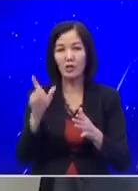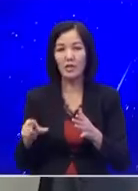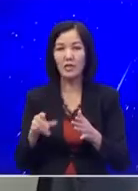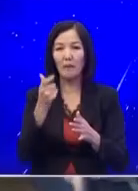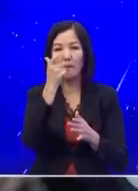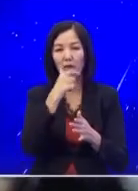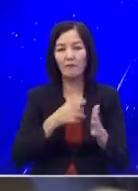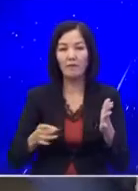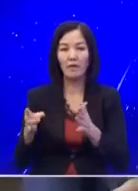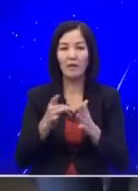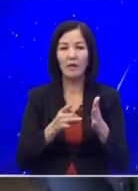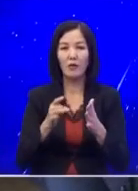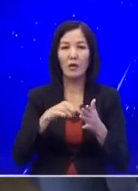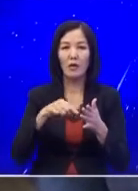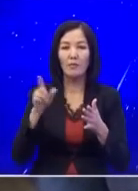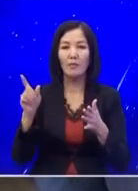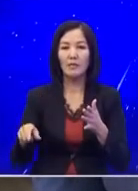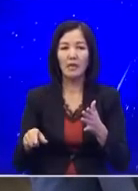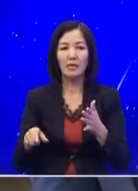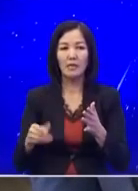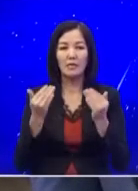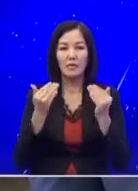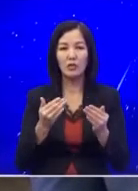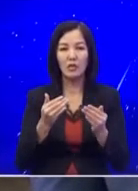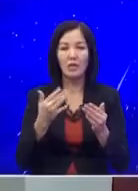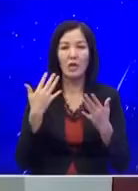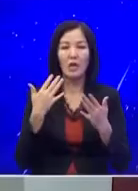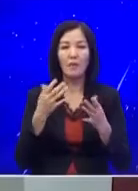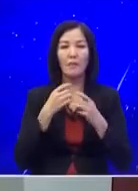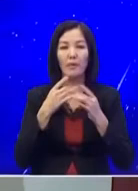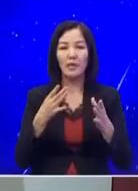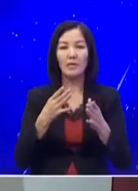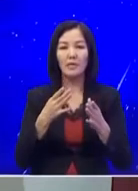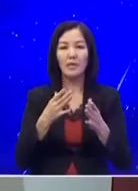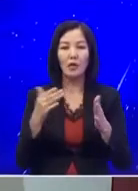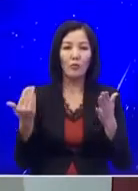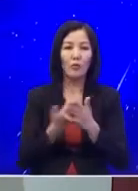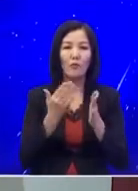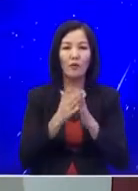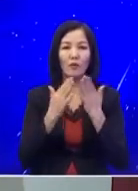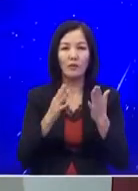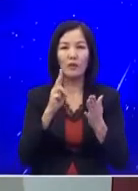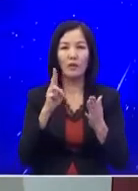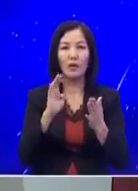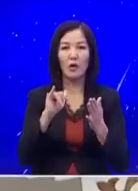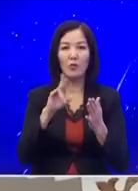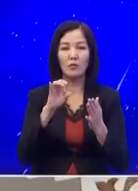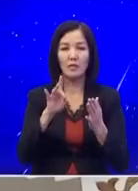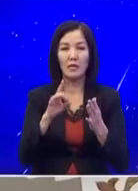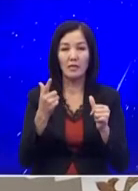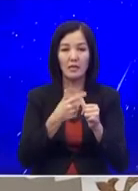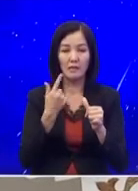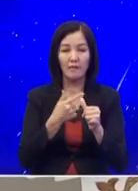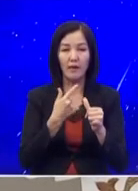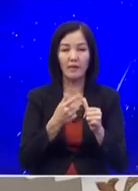Однако это не значит, что писатель почует на лаврах. Накануне юбилея в свет вышла новая его книга «Кеусар», презентацию которой и